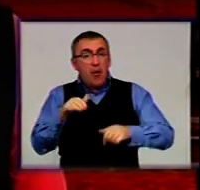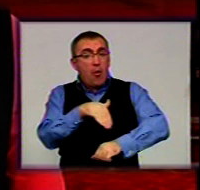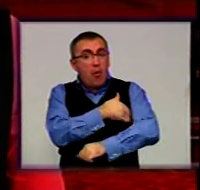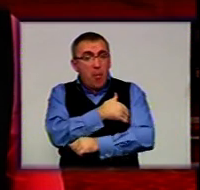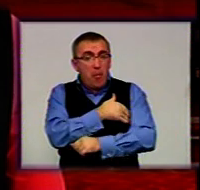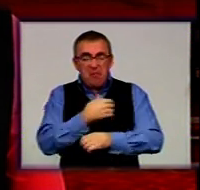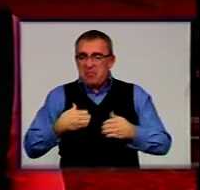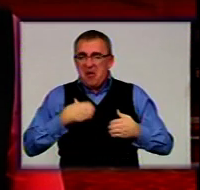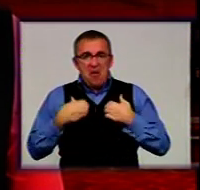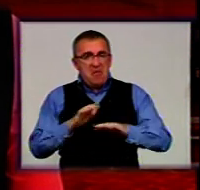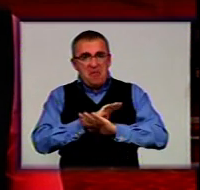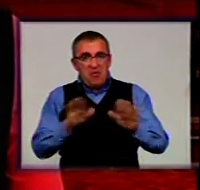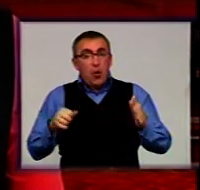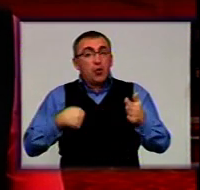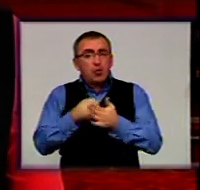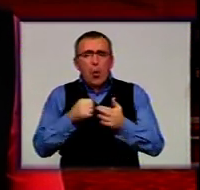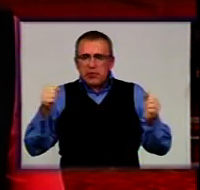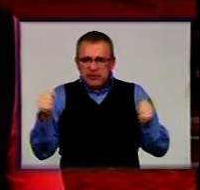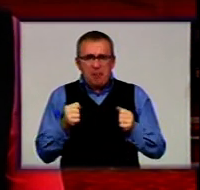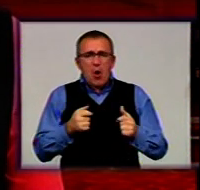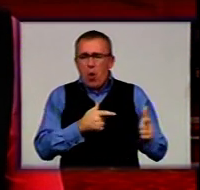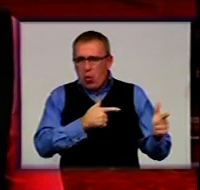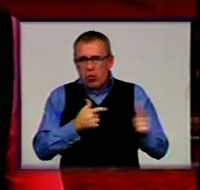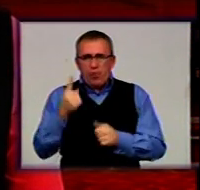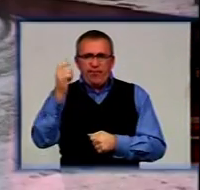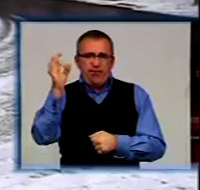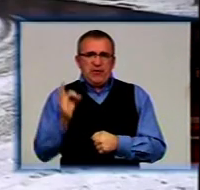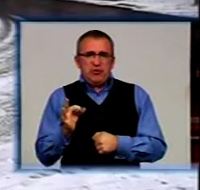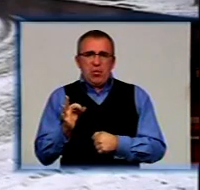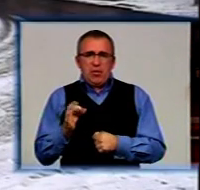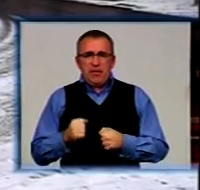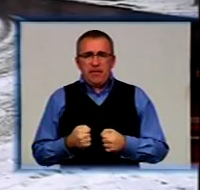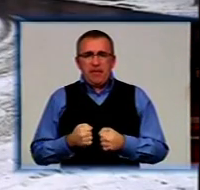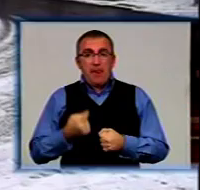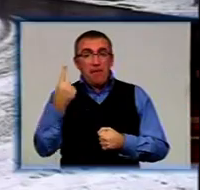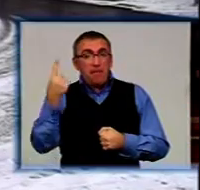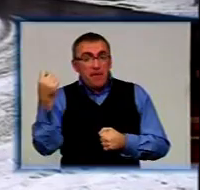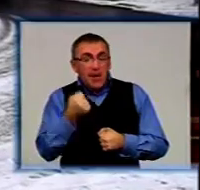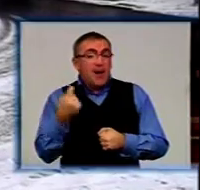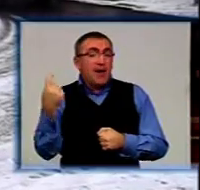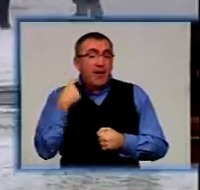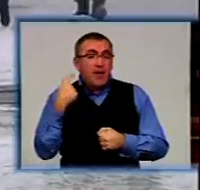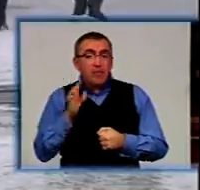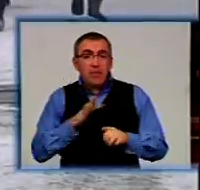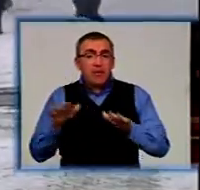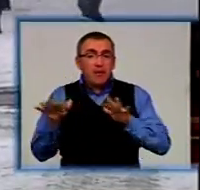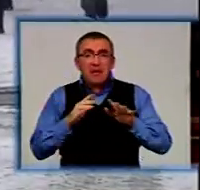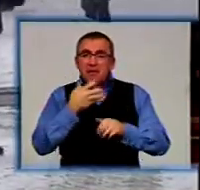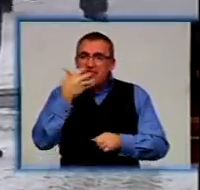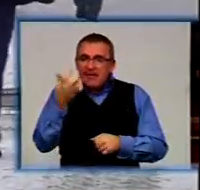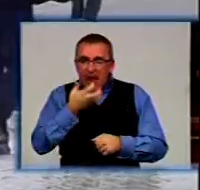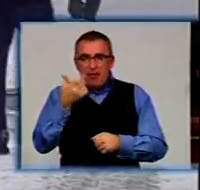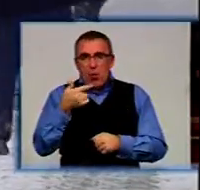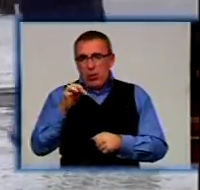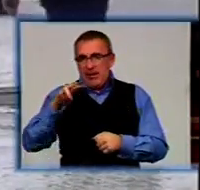прогнозів не бояться і запевняють, що до зими готові на 100%. Перший тиждень зими в Кіровограді панувала нетипово тепла для